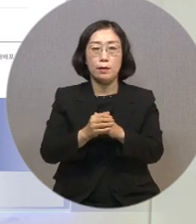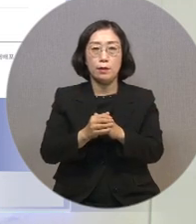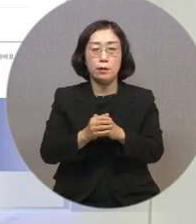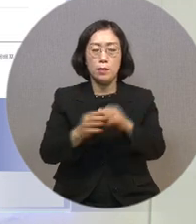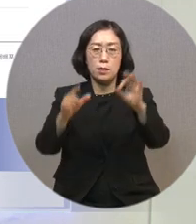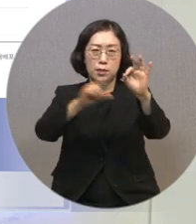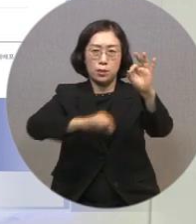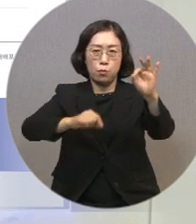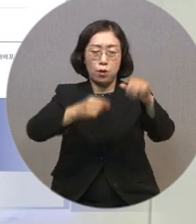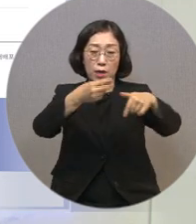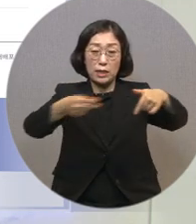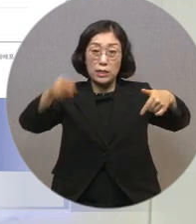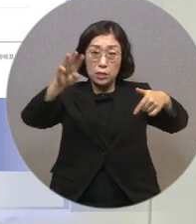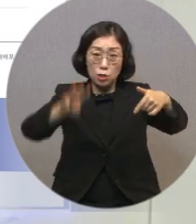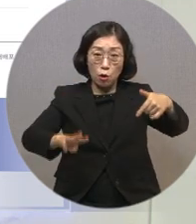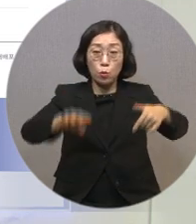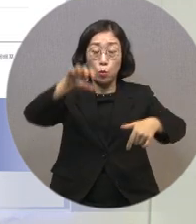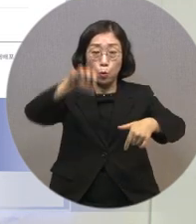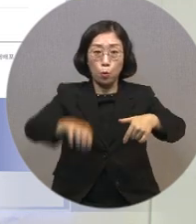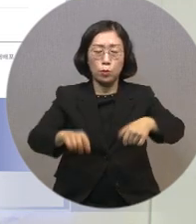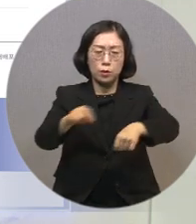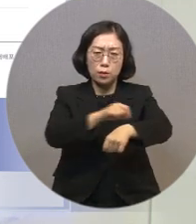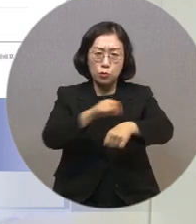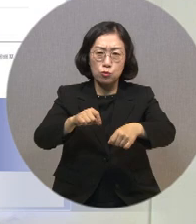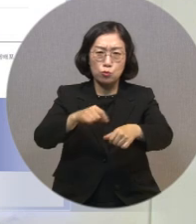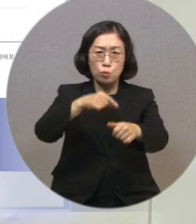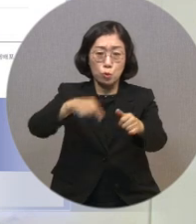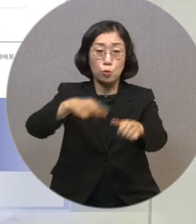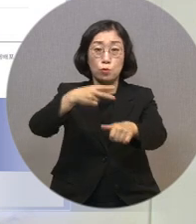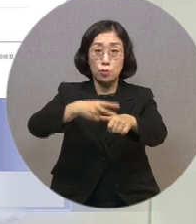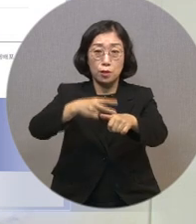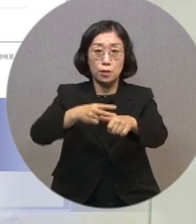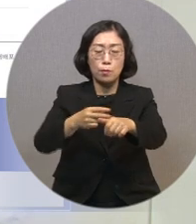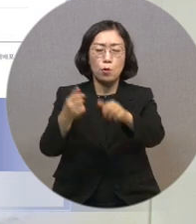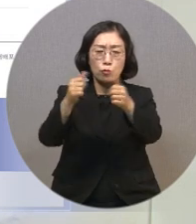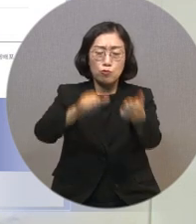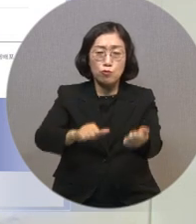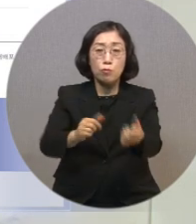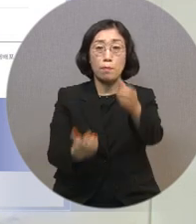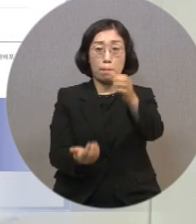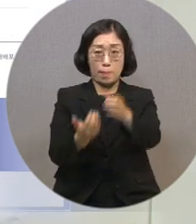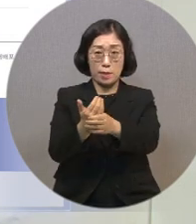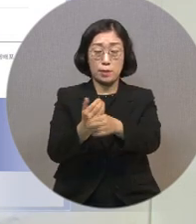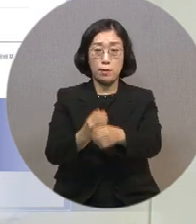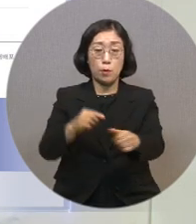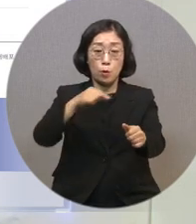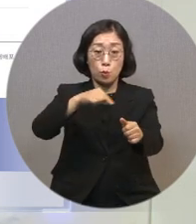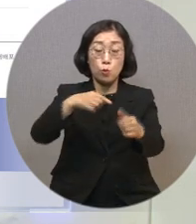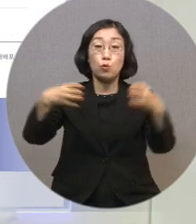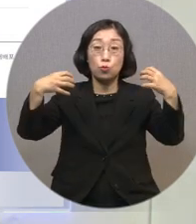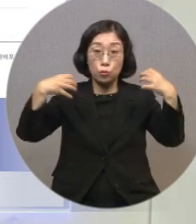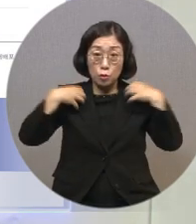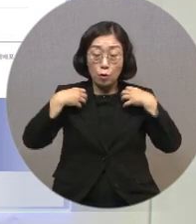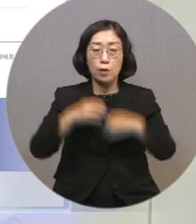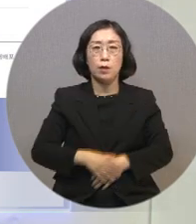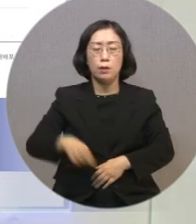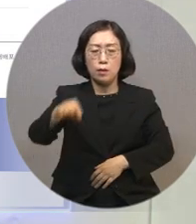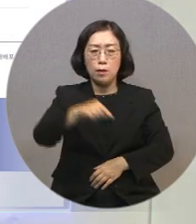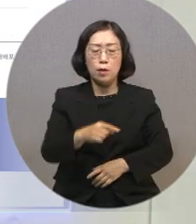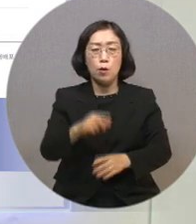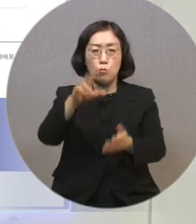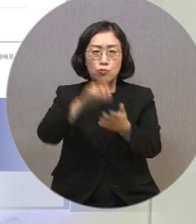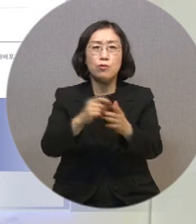10월 인천에서 발생한 특수교사 사망사건과 관련해 인천시 교육청이 인천 특수교육 개선